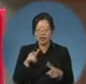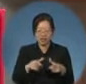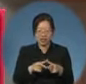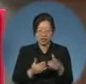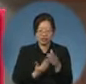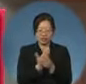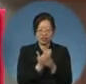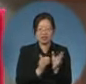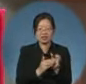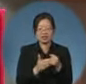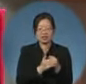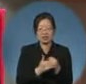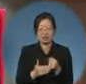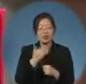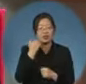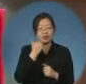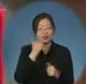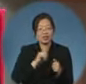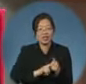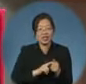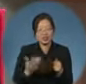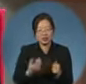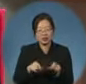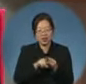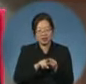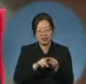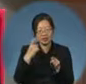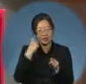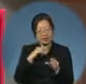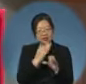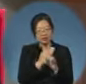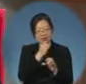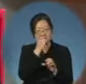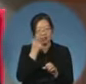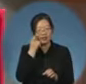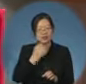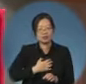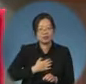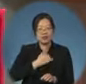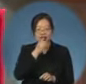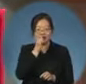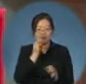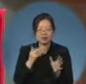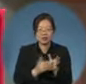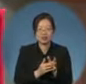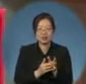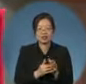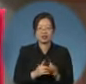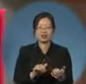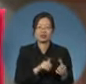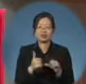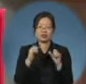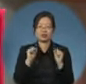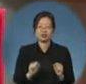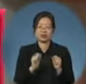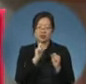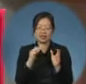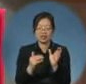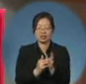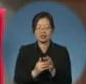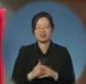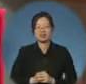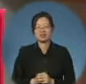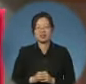나와서 누군가의 그 아픔을 같이 느끼는 거잖아요 수퍼 하기도 하고 그리고 죽는 존재자 낭